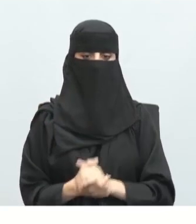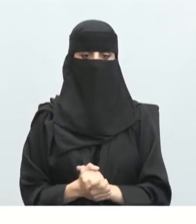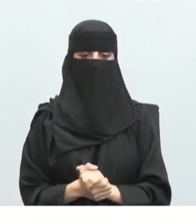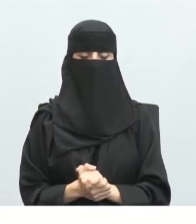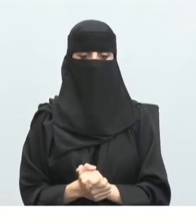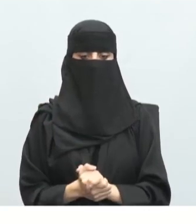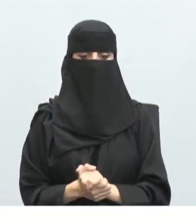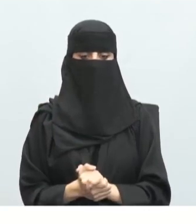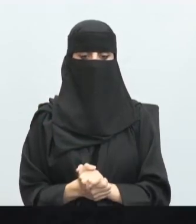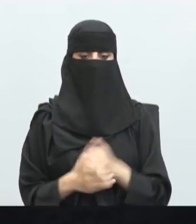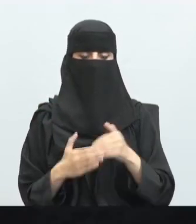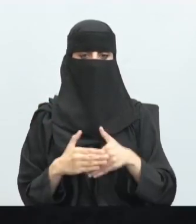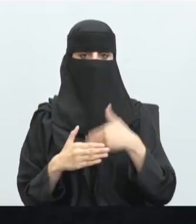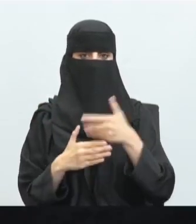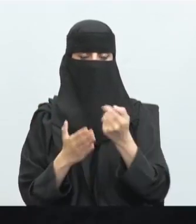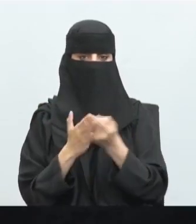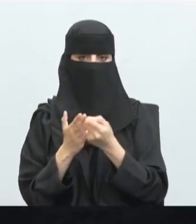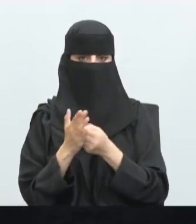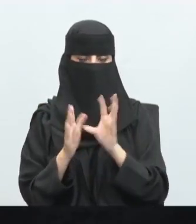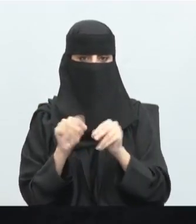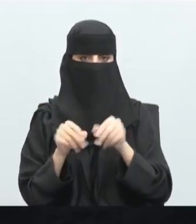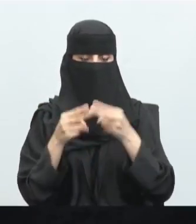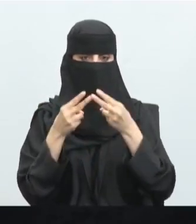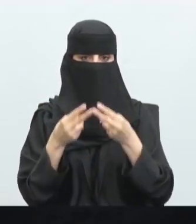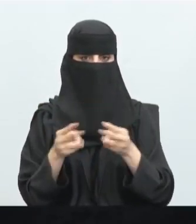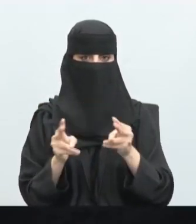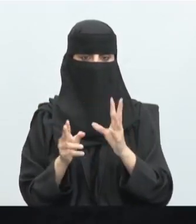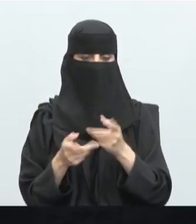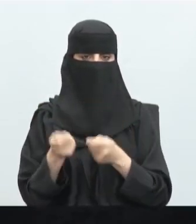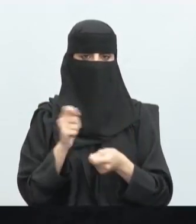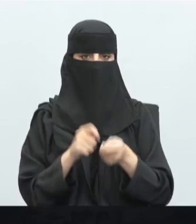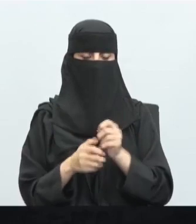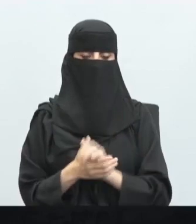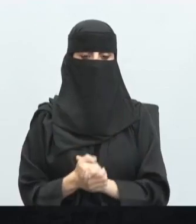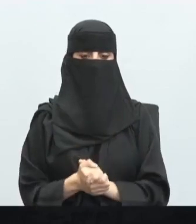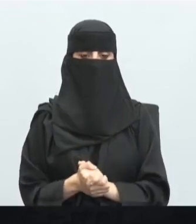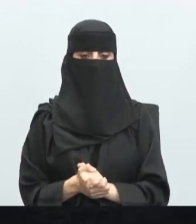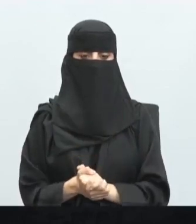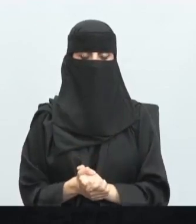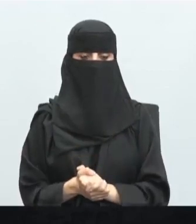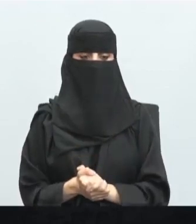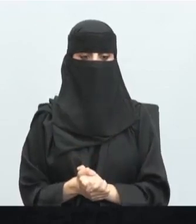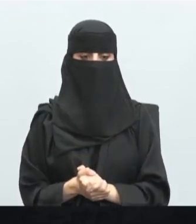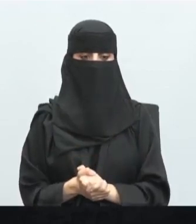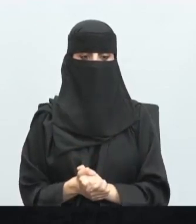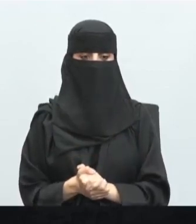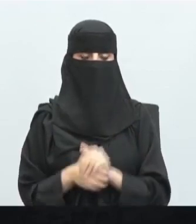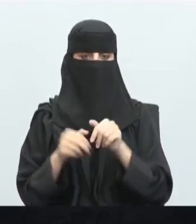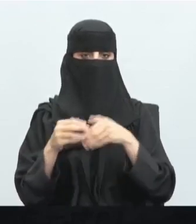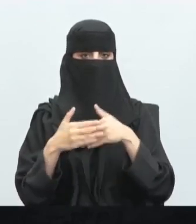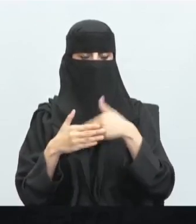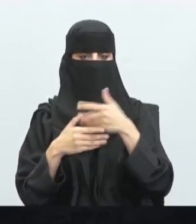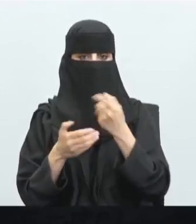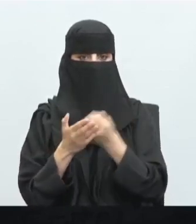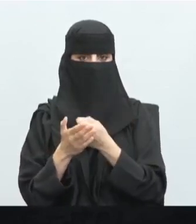بعد كتابه القصه الان نبدا الان بالتطبيق بارك الله فيكم بعد كتابه اي قصه سوف اقوم بسرد